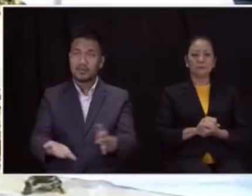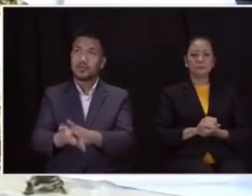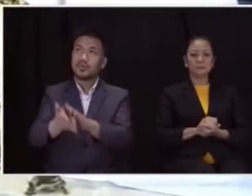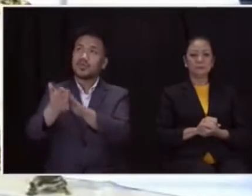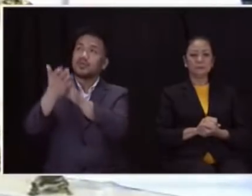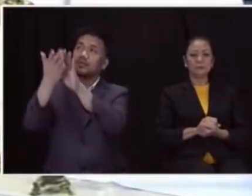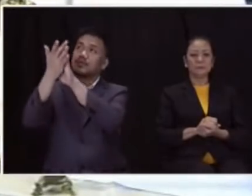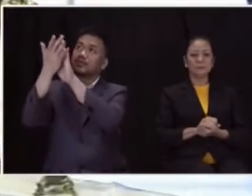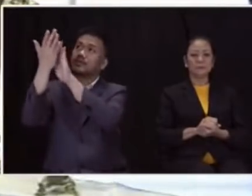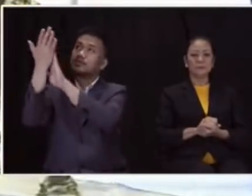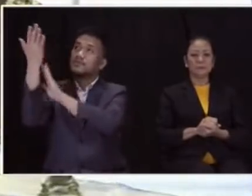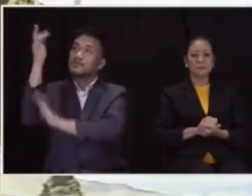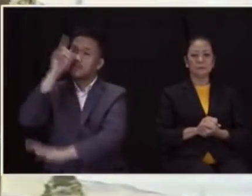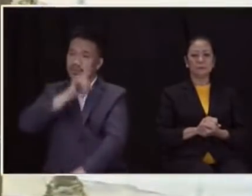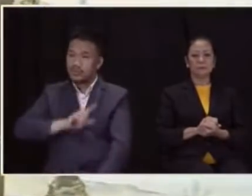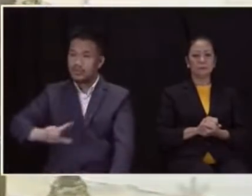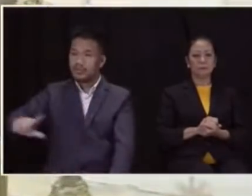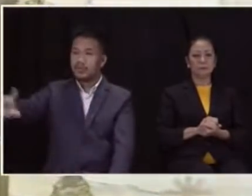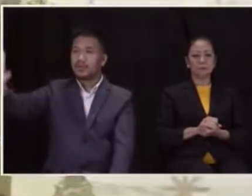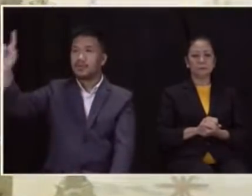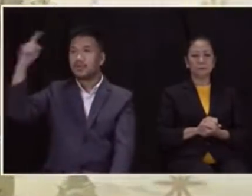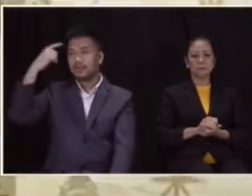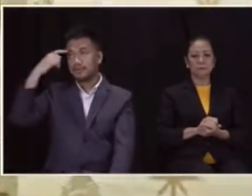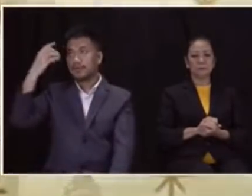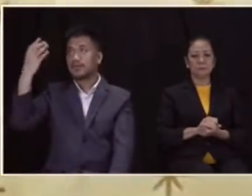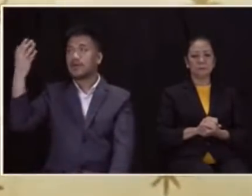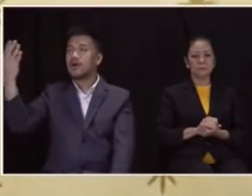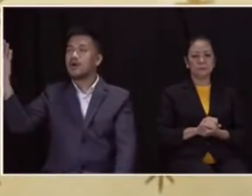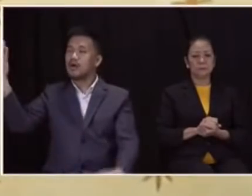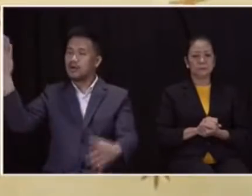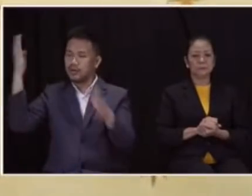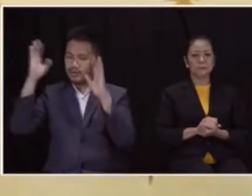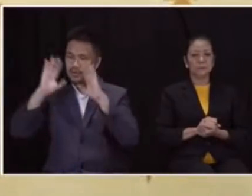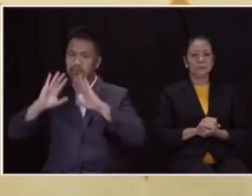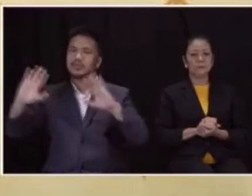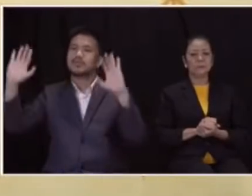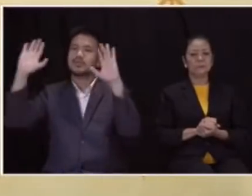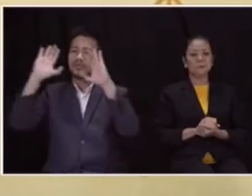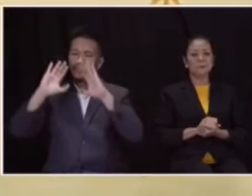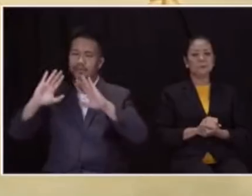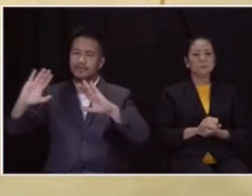I praise you, for I am